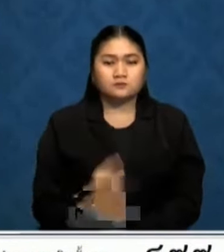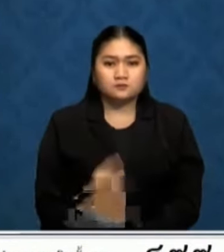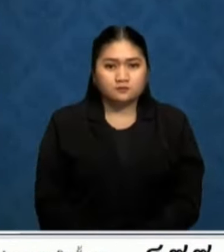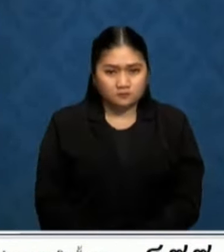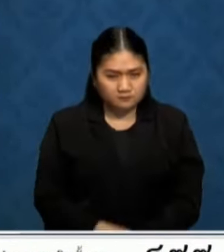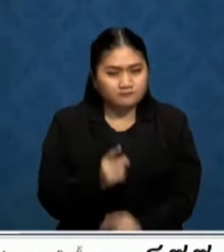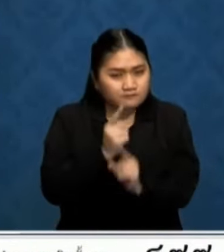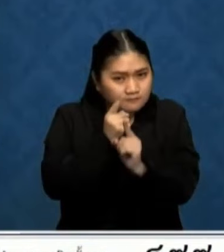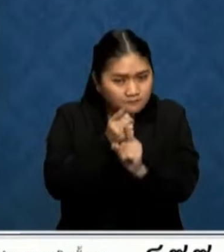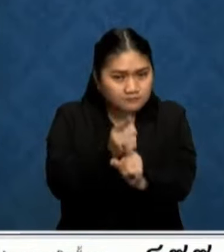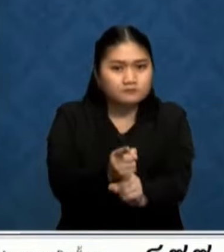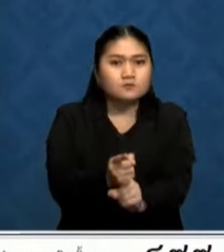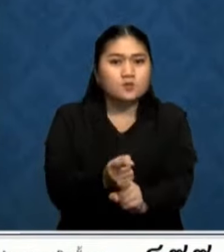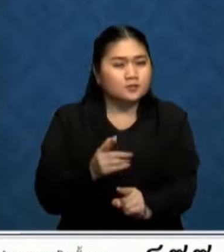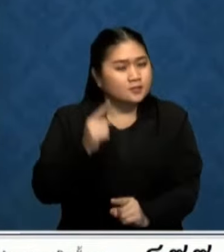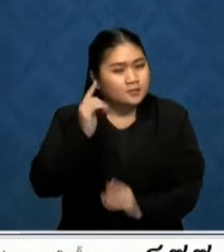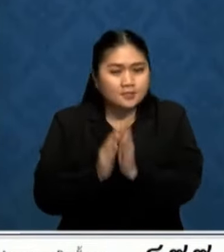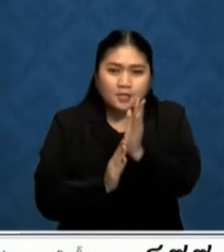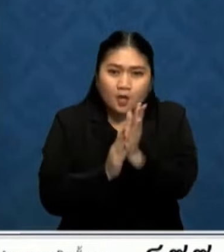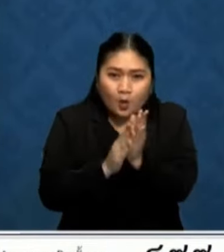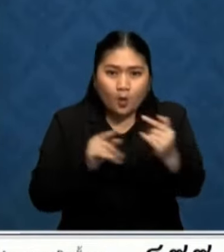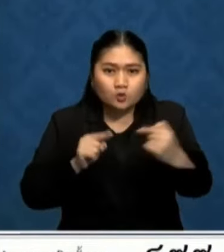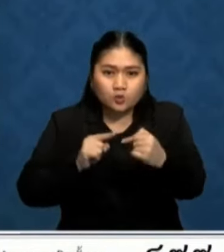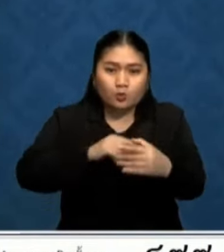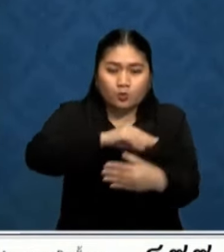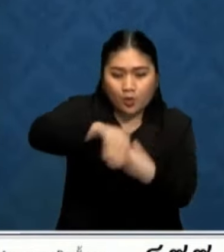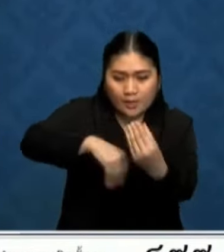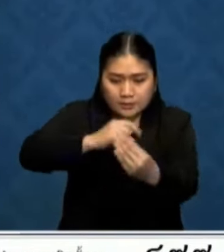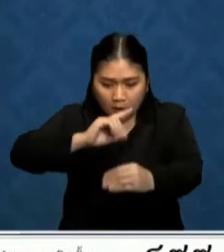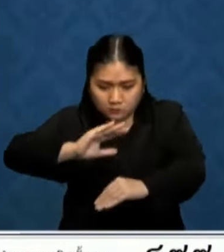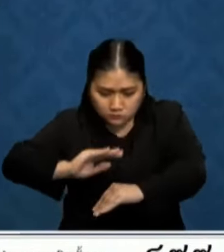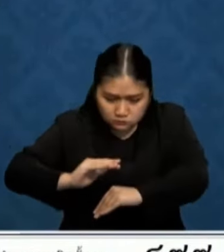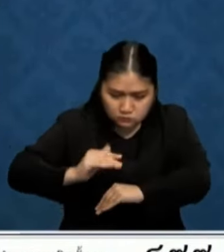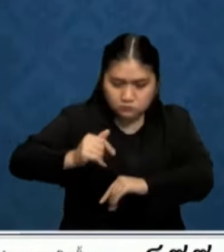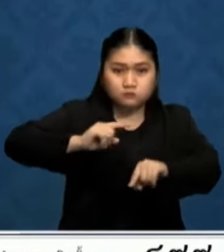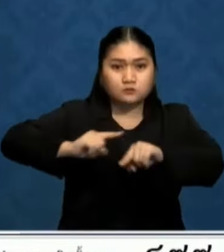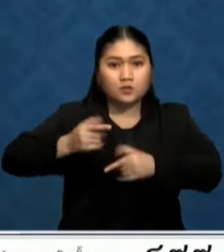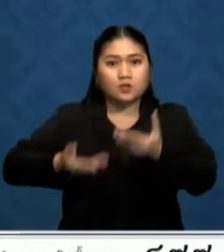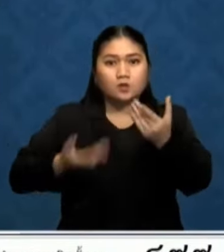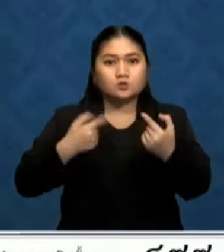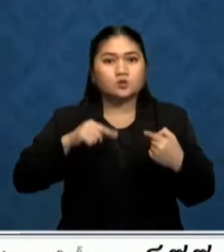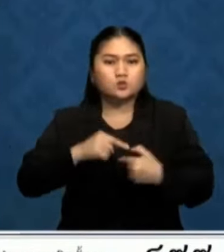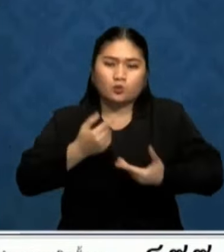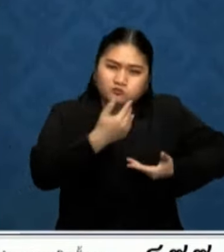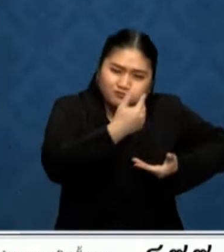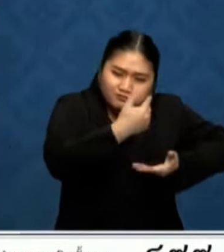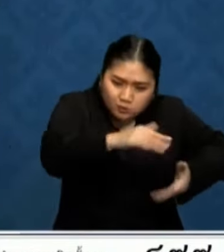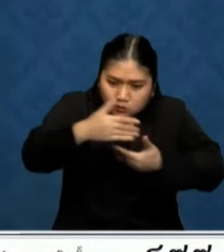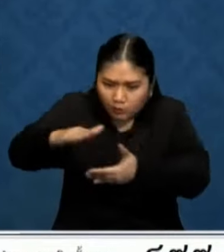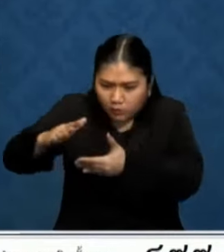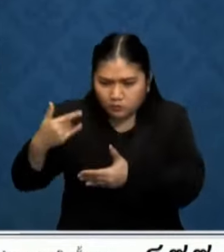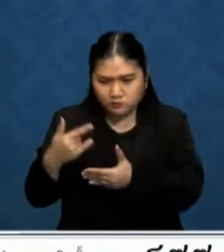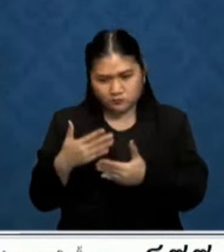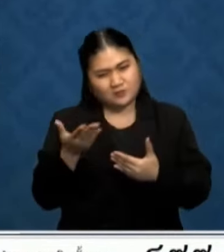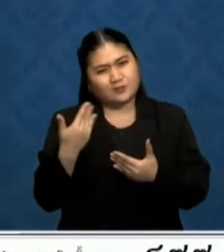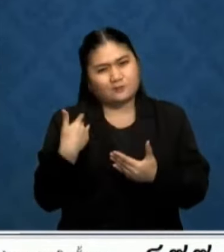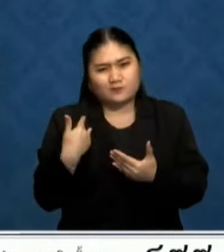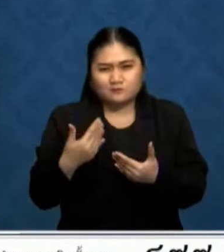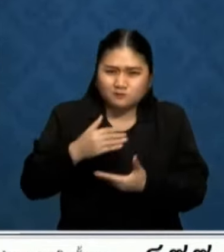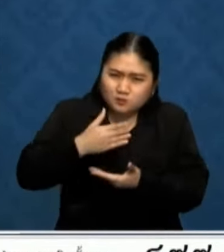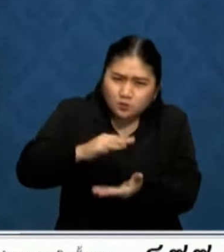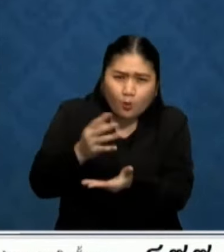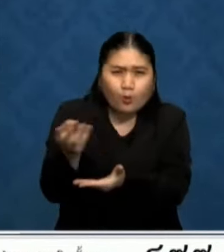ยจะต้องตดตามความทาทายต่อการฝื้นตัวของเศรษฐกไยโดยเฉพาะในภาคการส่งออกที่ยัขยายตัวในระดัต่ำ